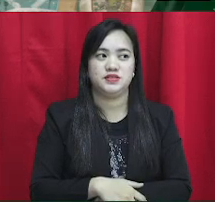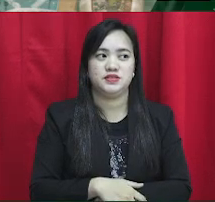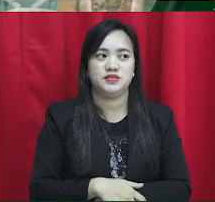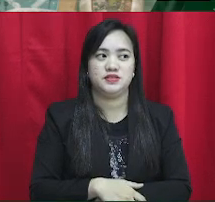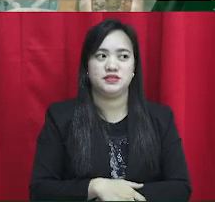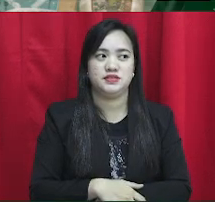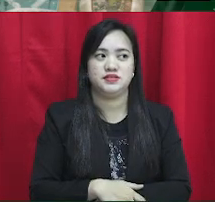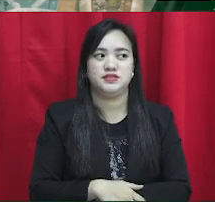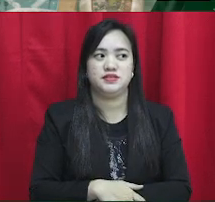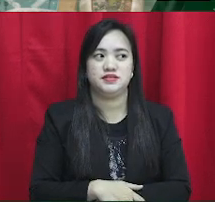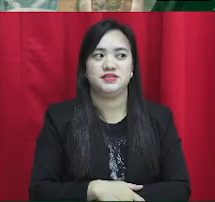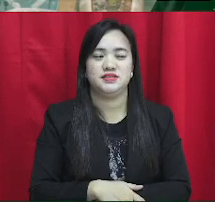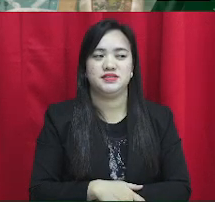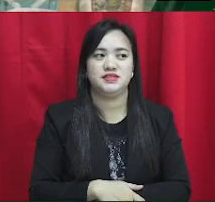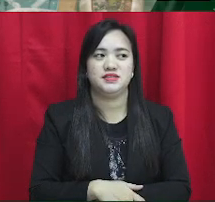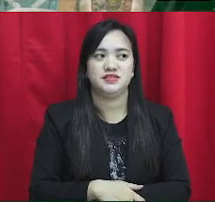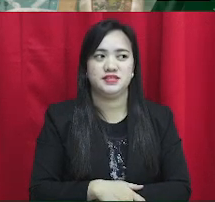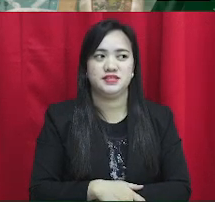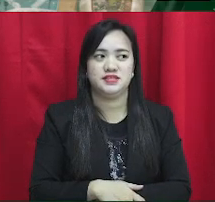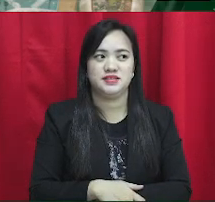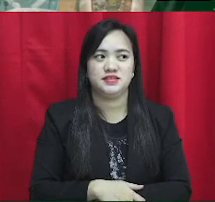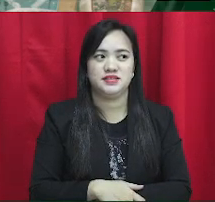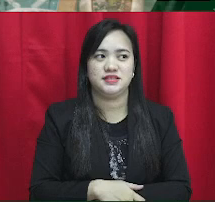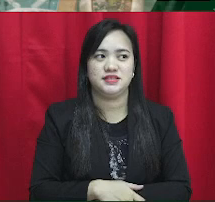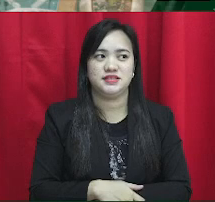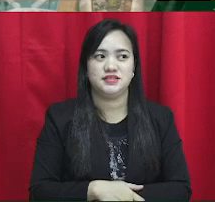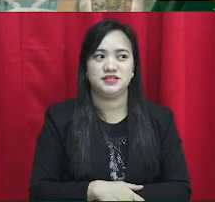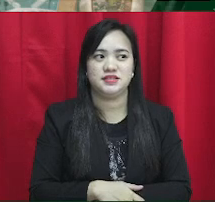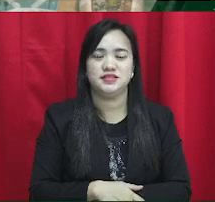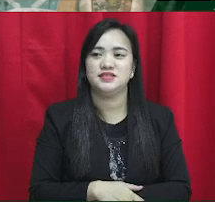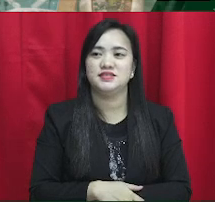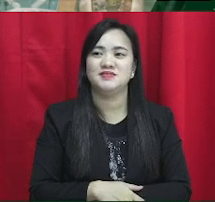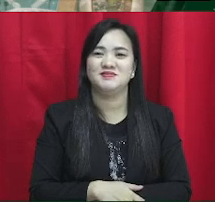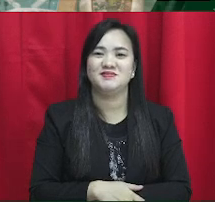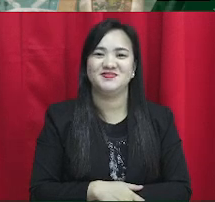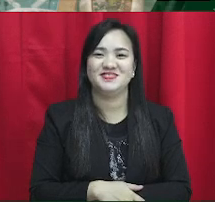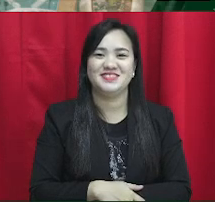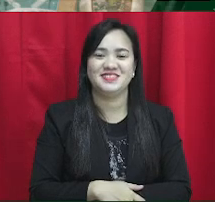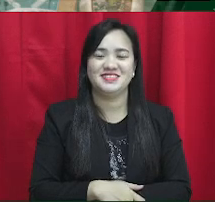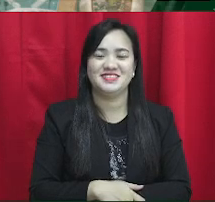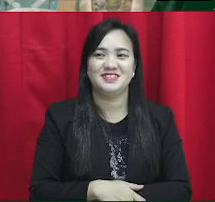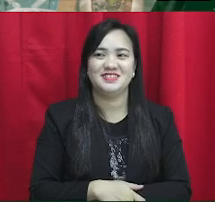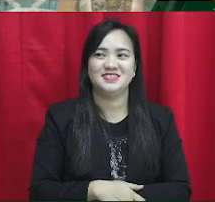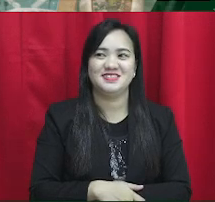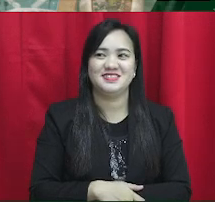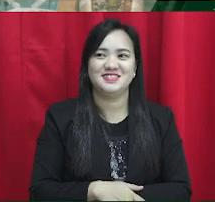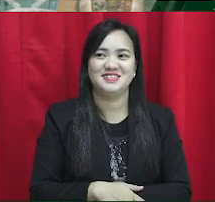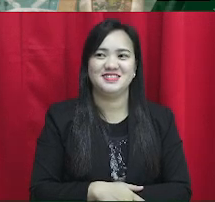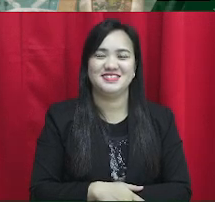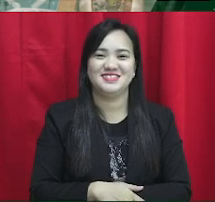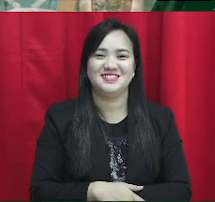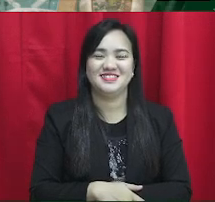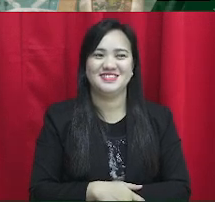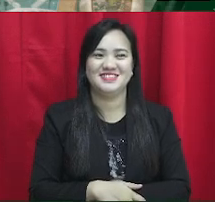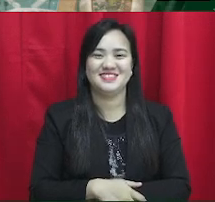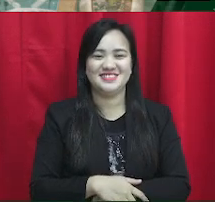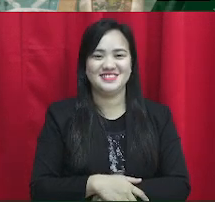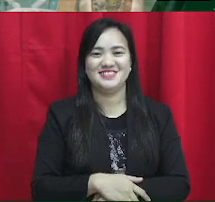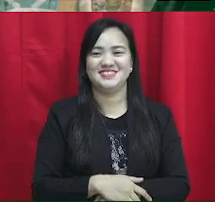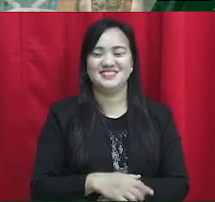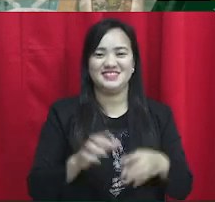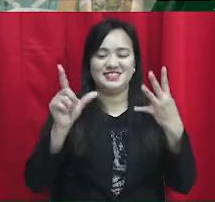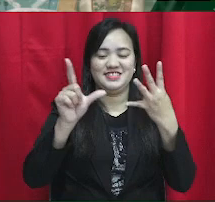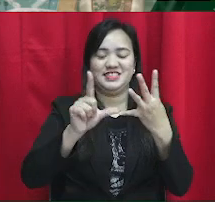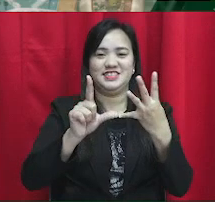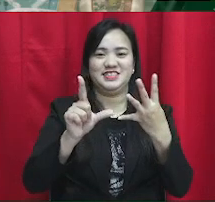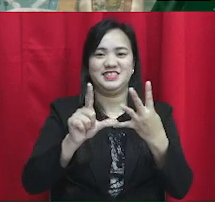may tag pa to. Wow. Huh? Love you, my hunky babe. Yeah. Very good. Sana all. Yeah,